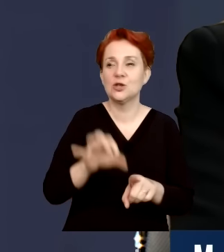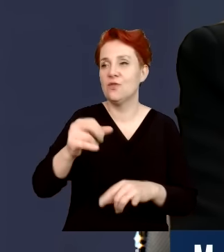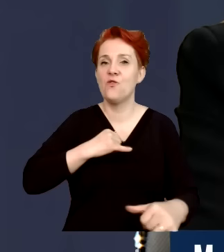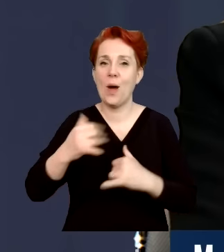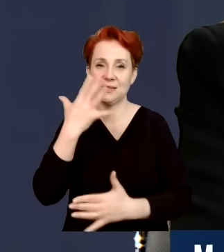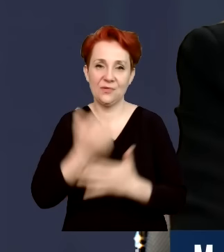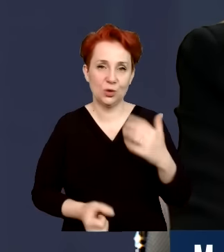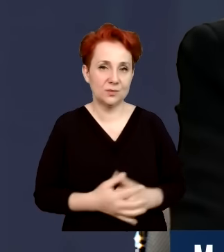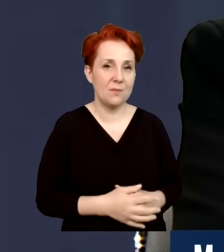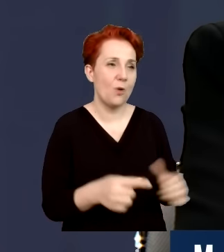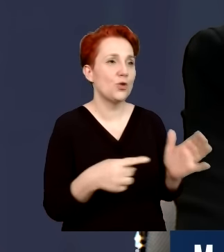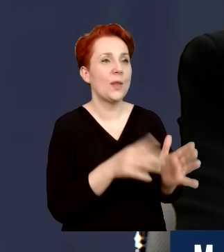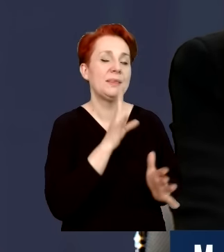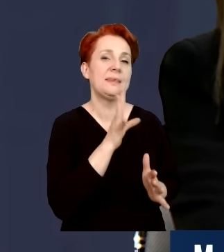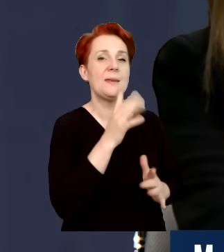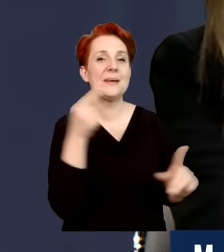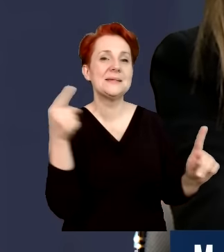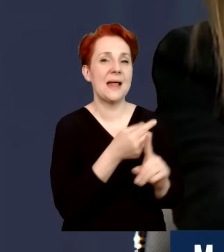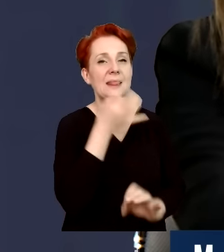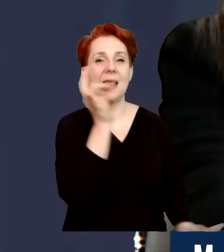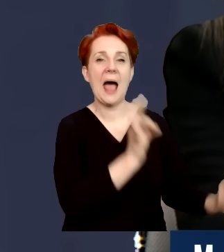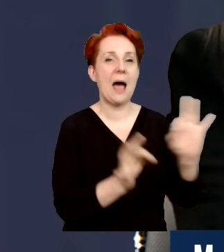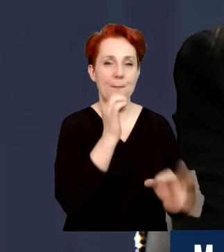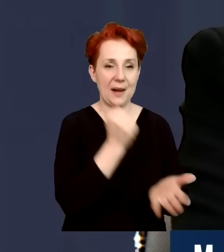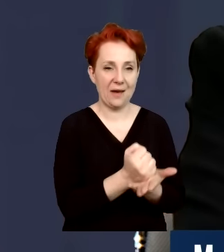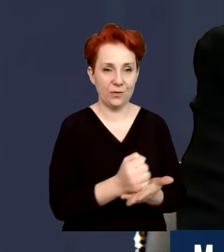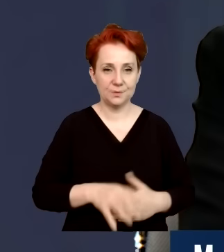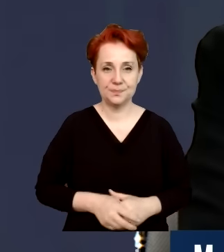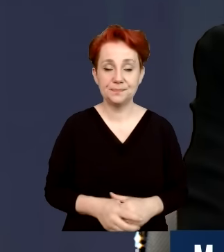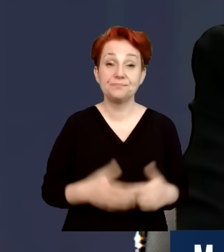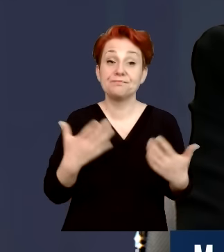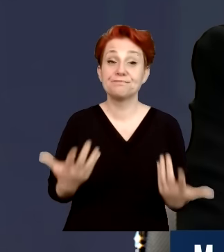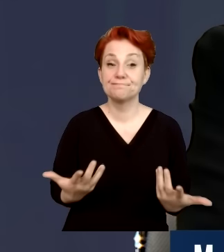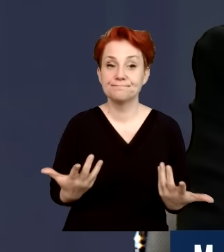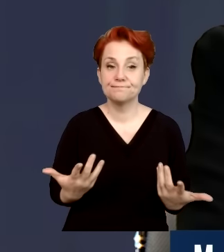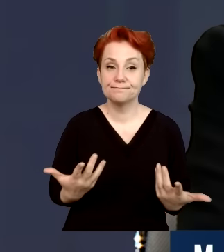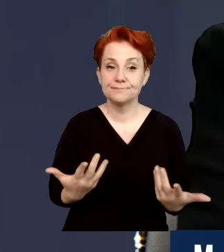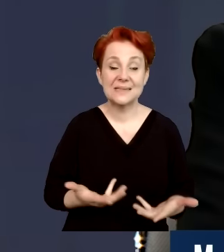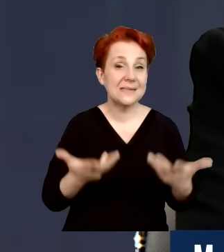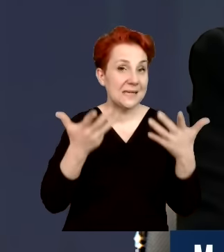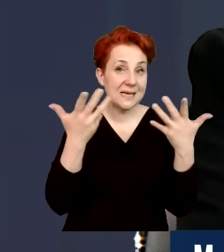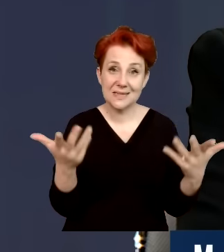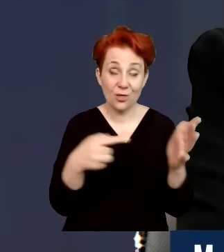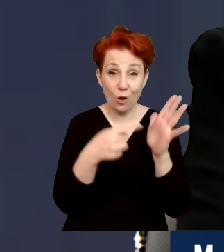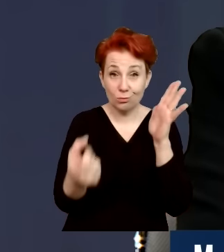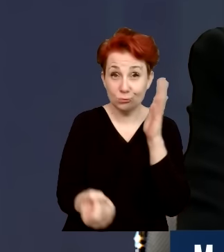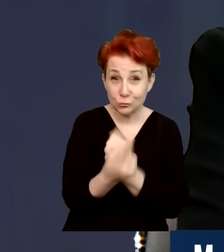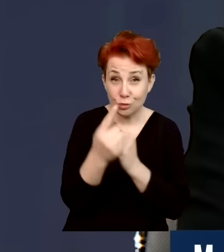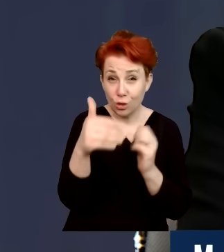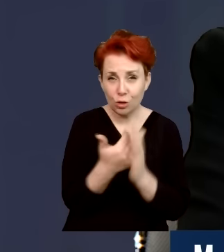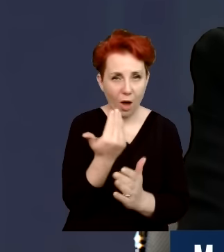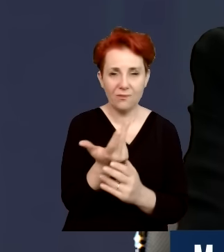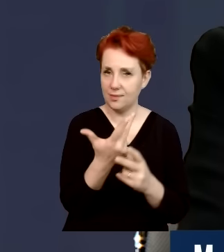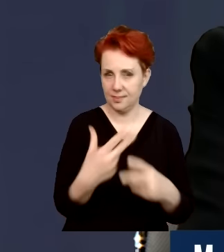imię naprawy tego prawa. No nie, no. Widzi pan. Niestety, pani redaktor, to nie jest nic nowego. Ja jednak